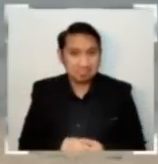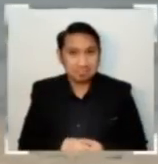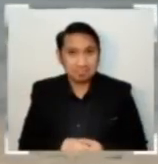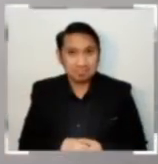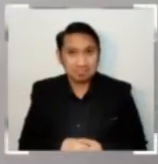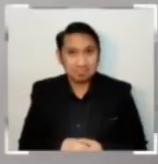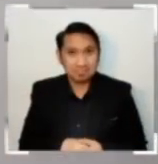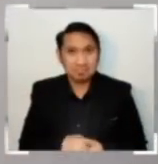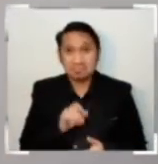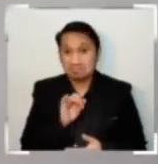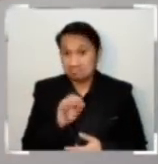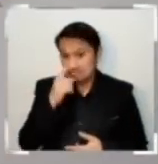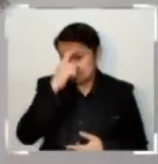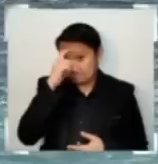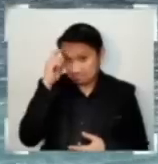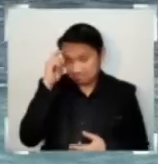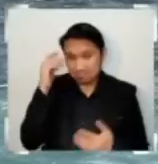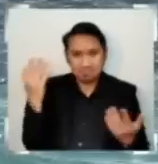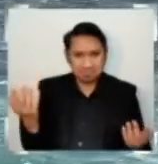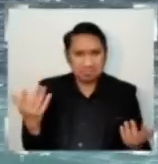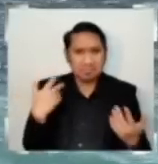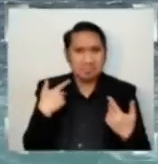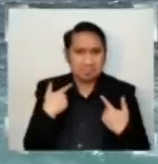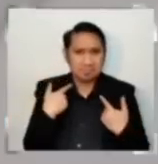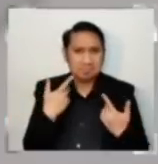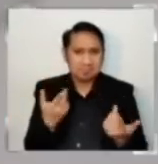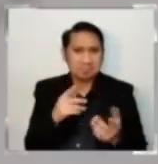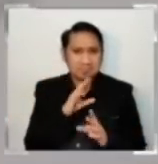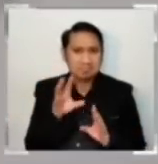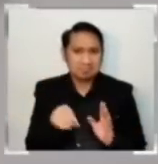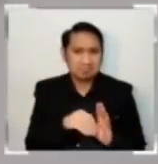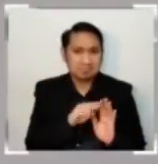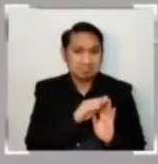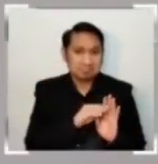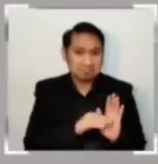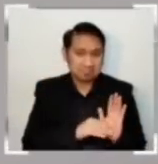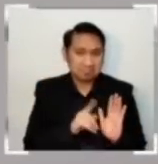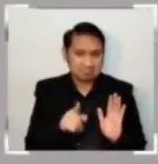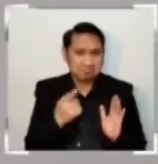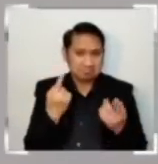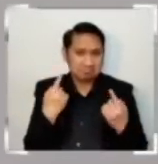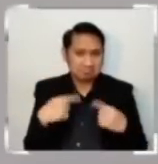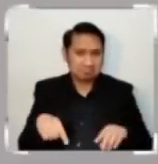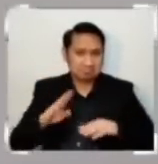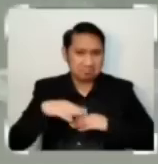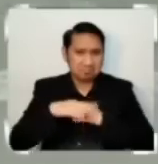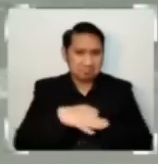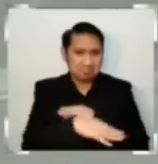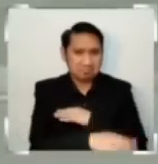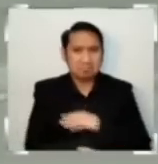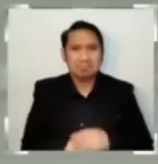Kapag tag-init, hindi nawawala sa pasyal checklist na maraming Pilipino ang beach.